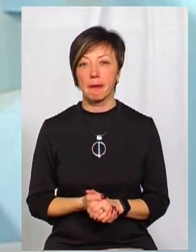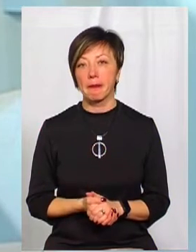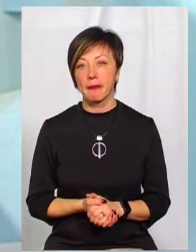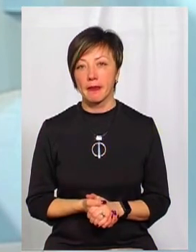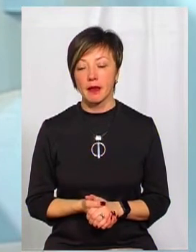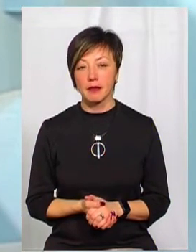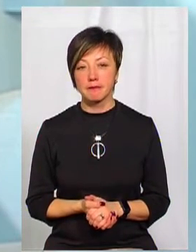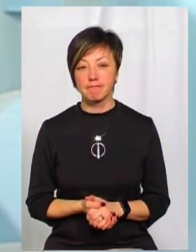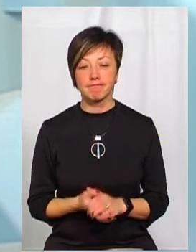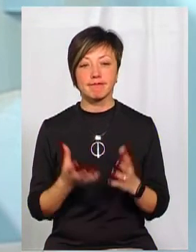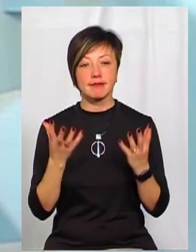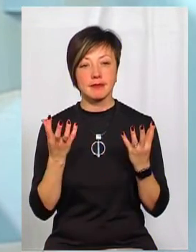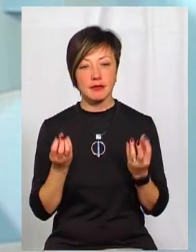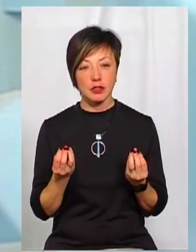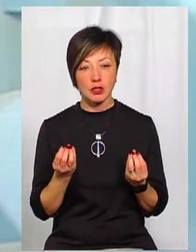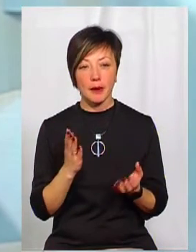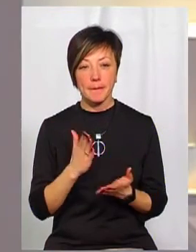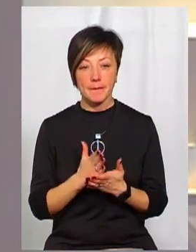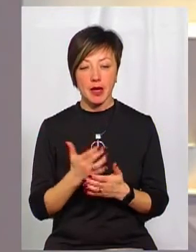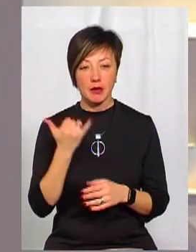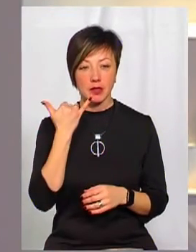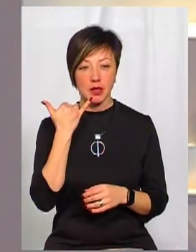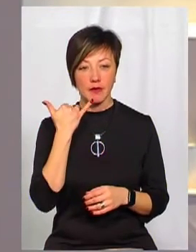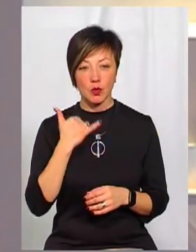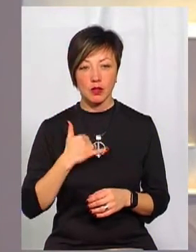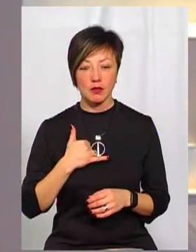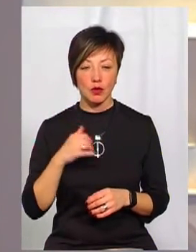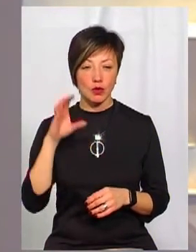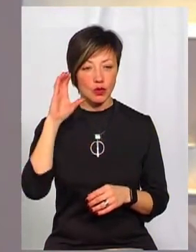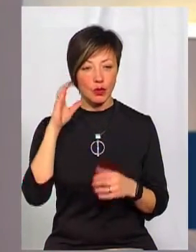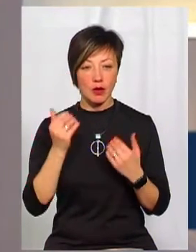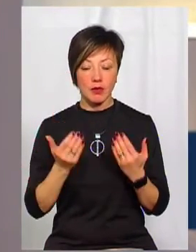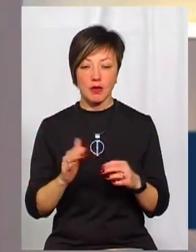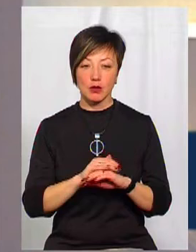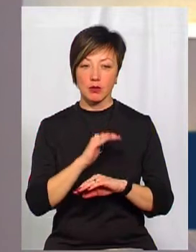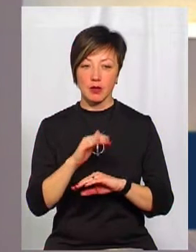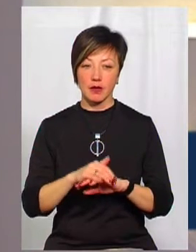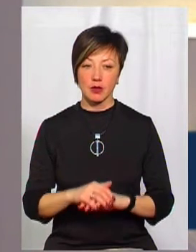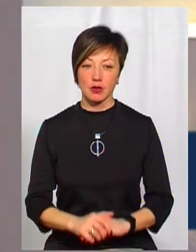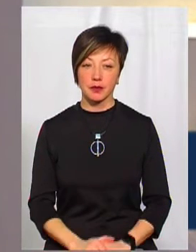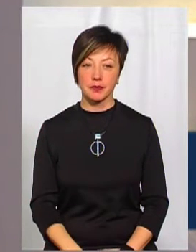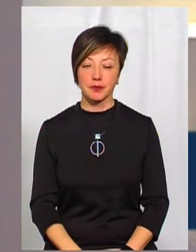згідно тих кубів. І ще маємо телефонний дзвінок. Слухаємо вас. Добрий вечір.